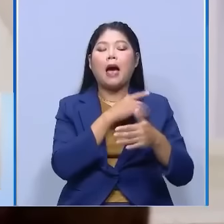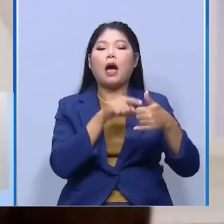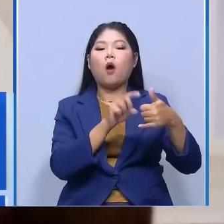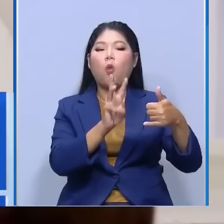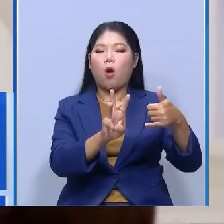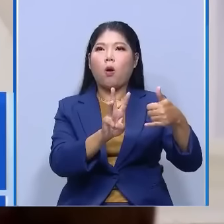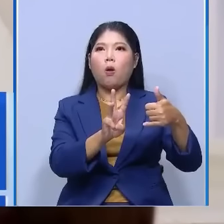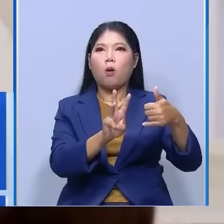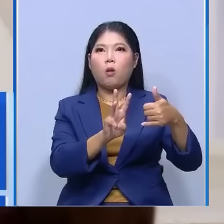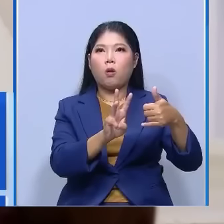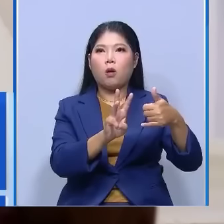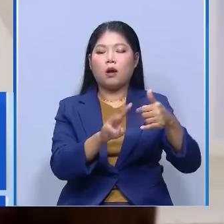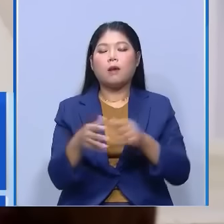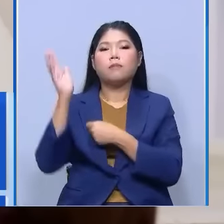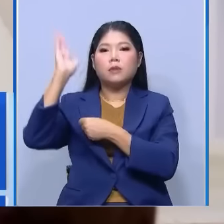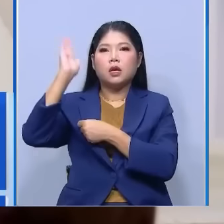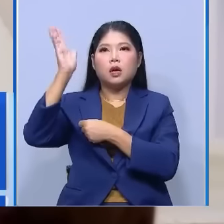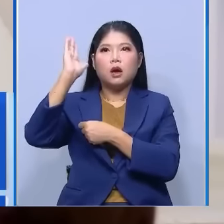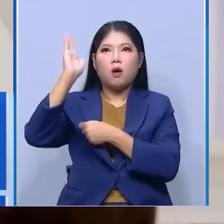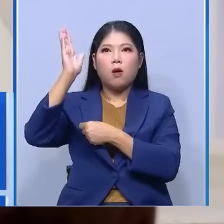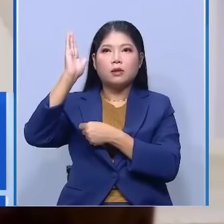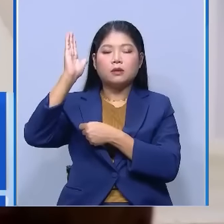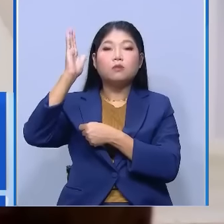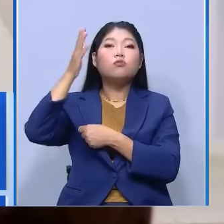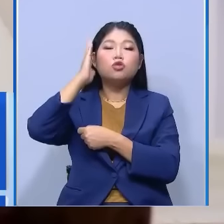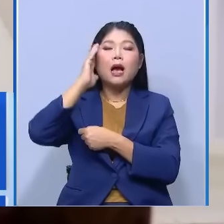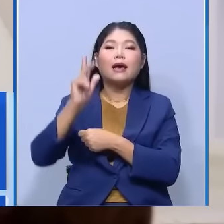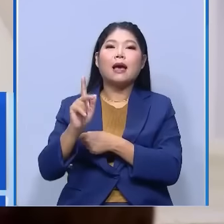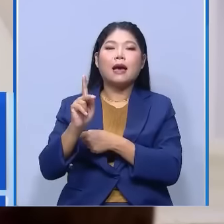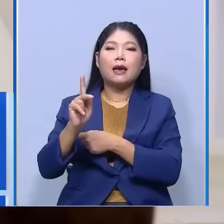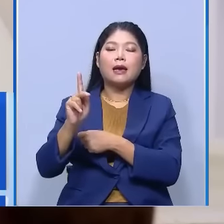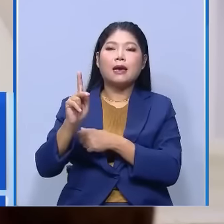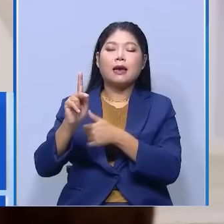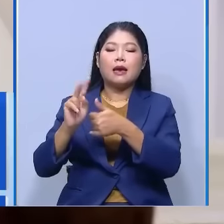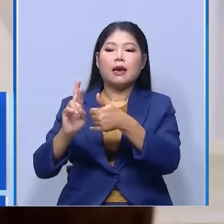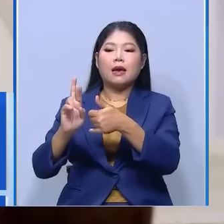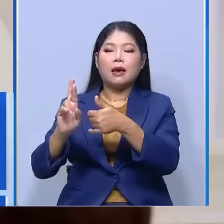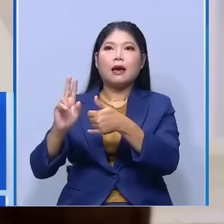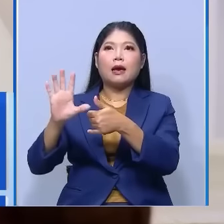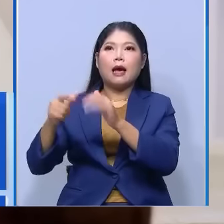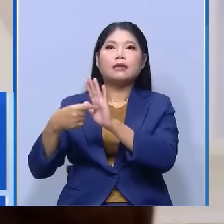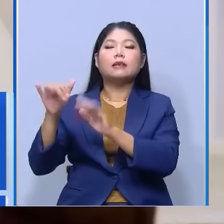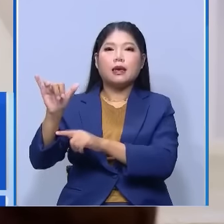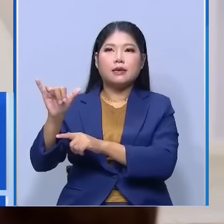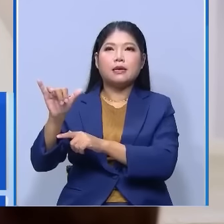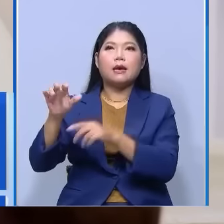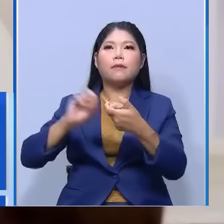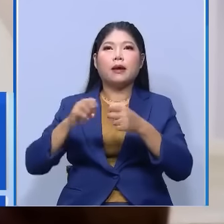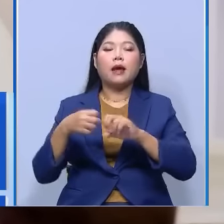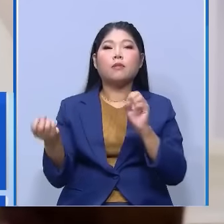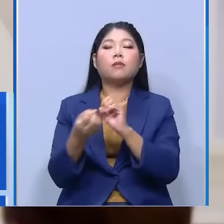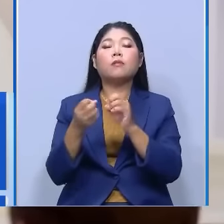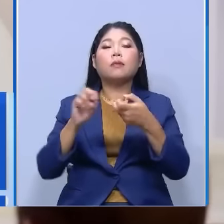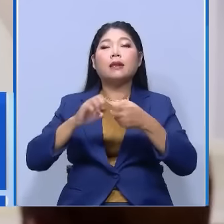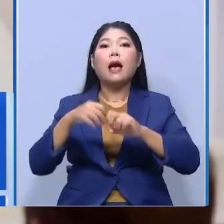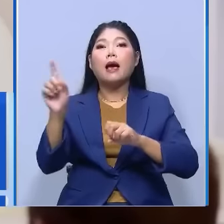ธีกับพิธีกรหนุ่มนะคะคุณกันชัยนะคะจากปมธุรกิจ The Idol Group ที่พระอาจารย์ววชิระเม